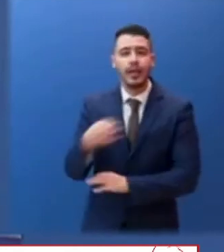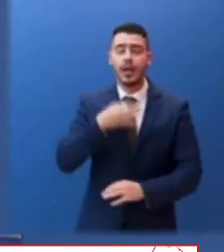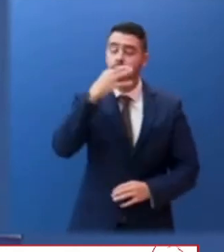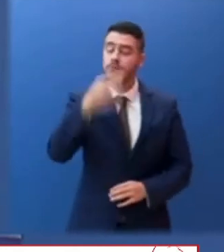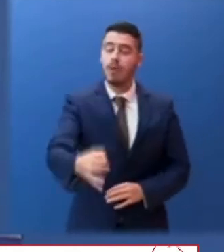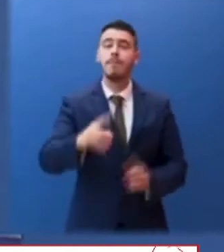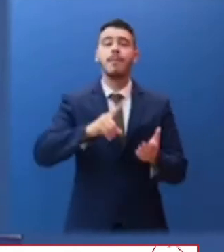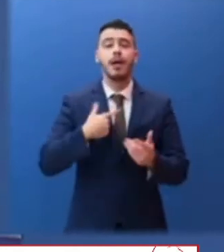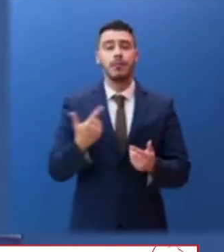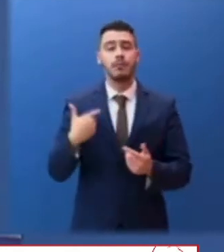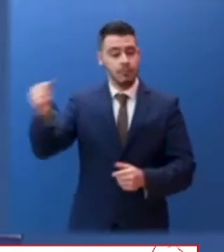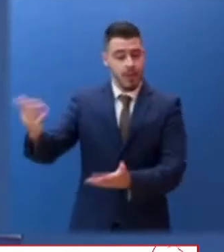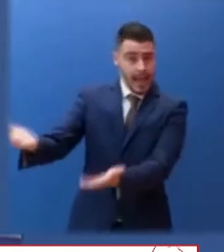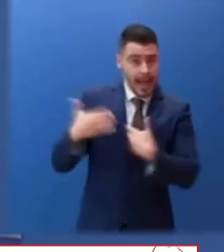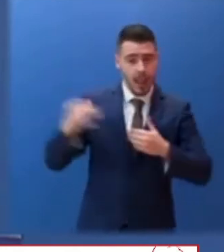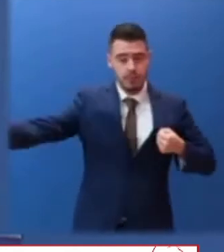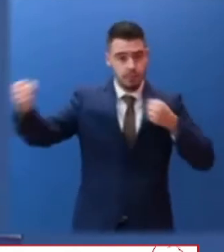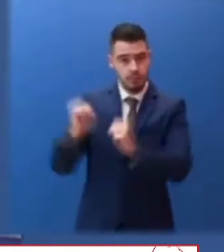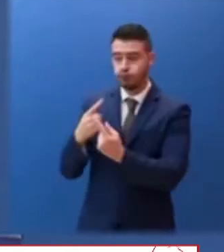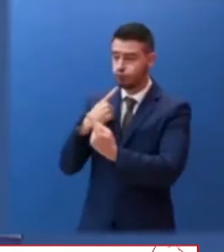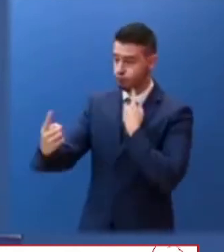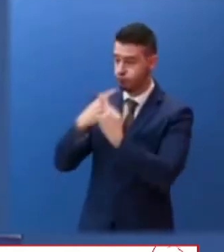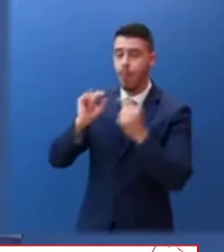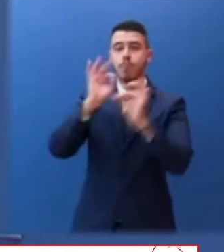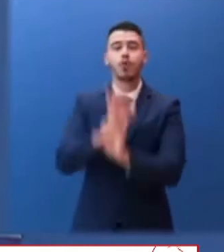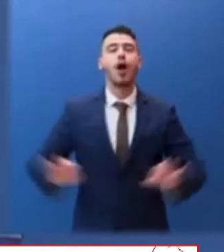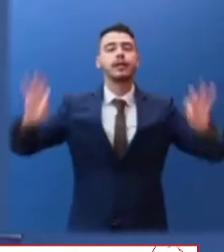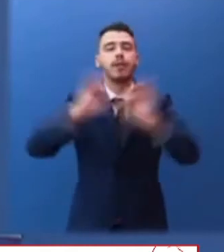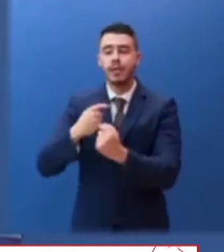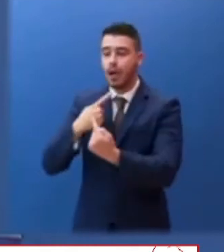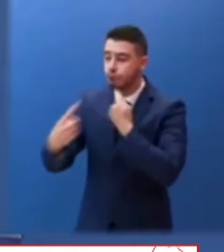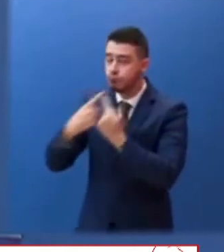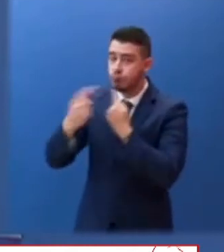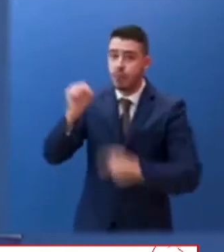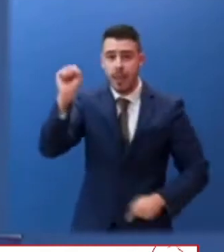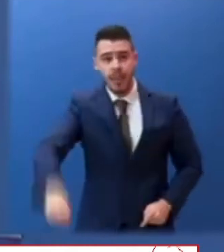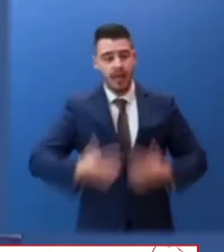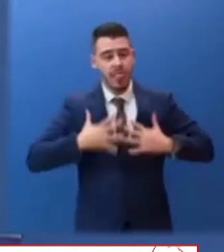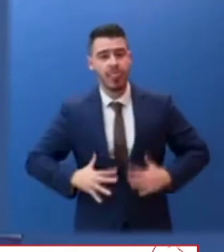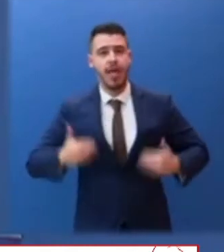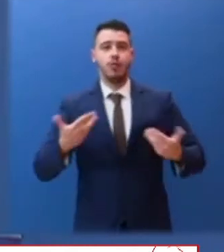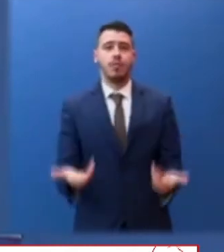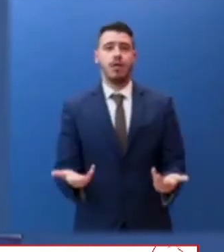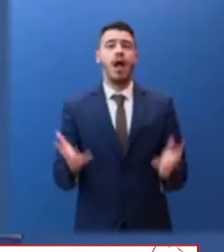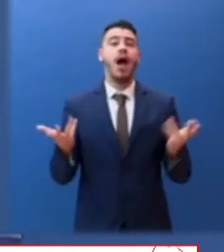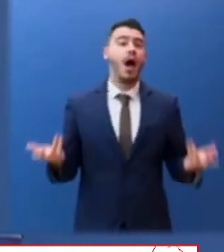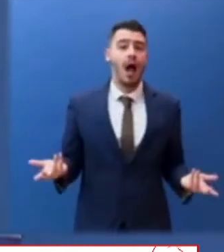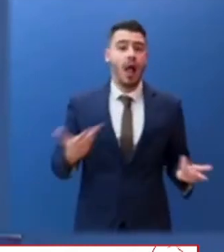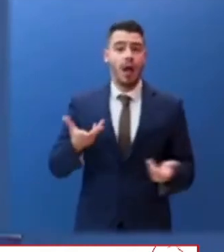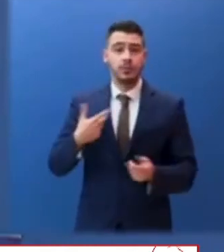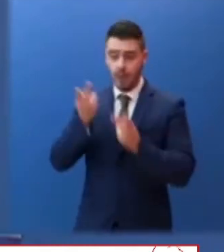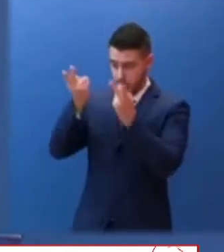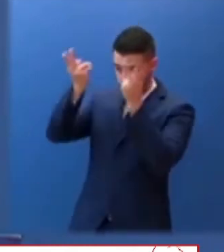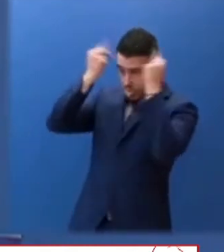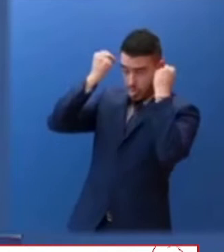ετοιμότητά της για συνέχιση των διερευνητικών επαφών από το σημείο που διακόπηκαν με τουρκική ευθύνη. Δεν μπορεί όμως να δεχτεί, σαν κίνηση